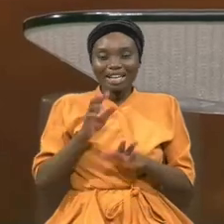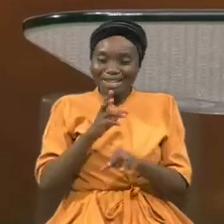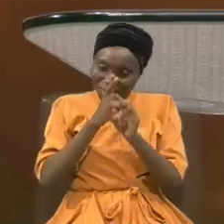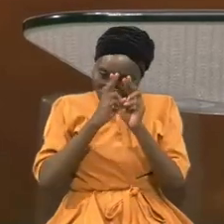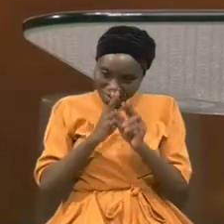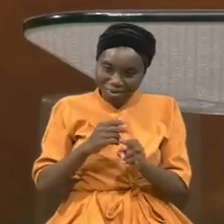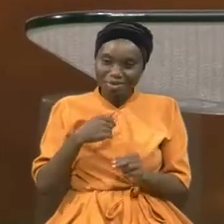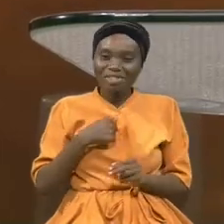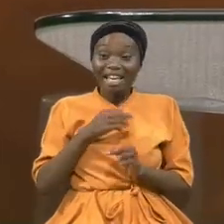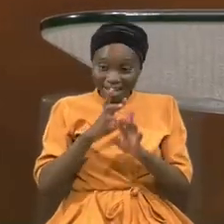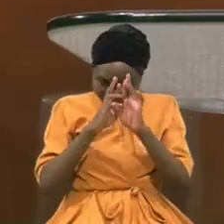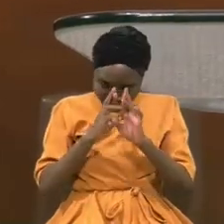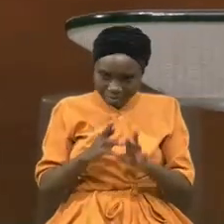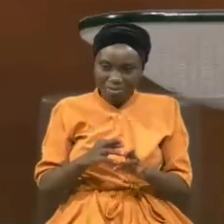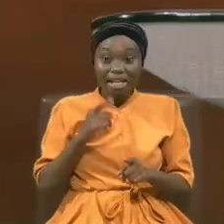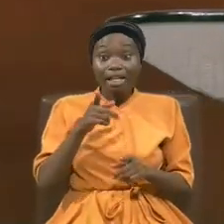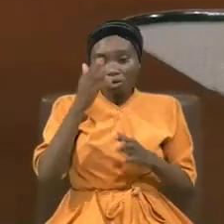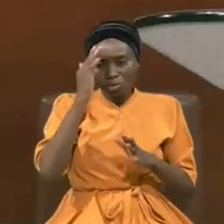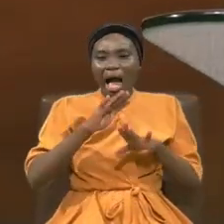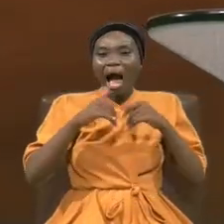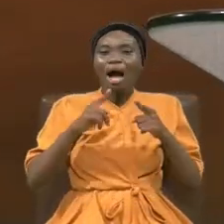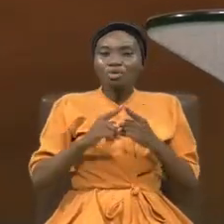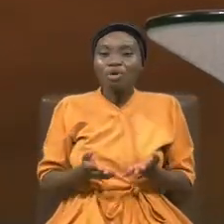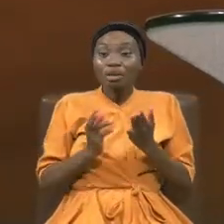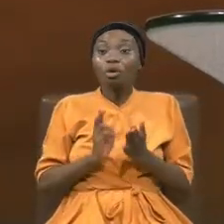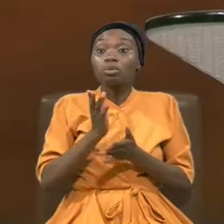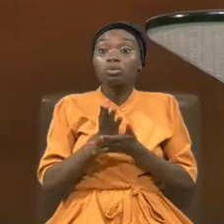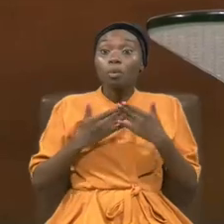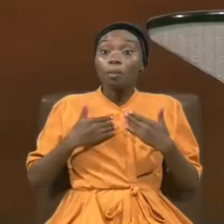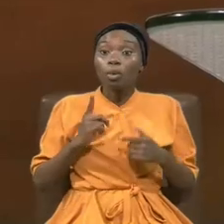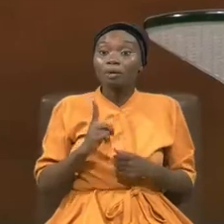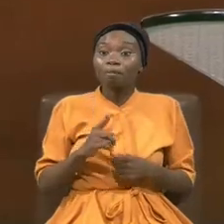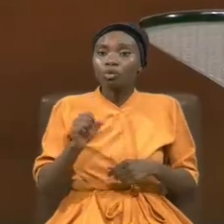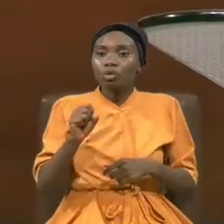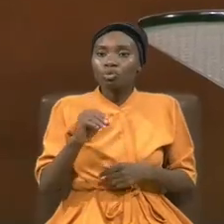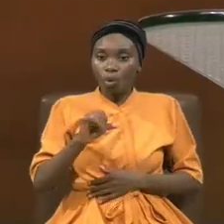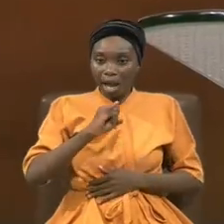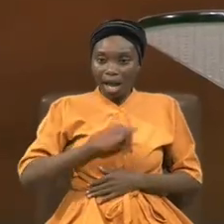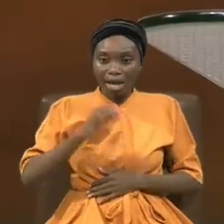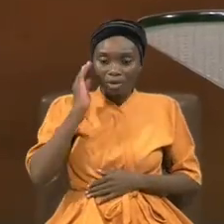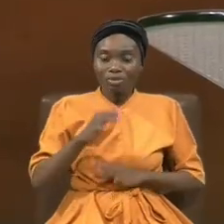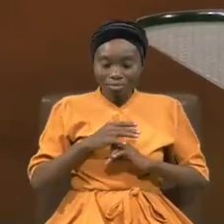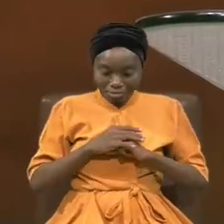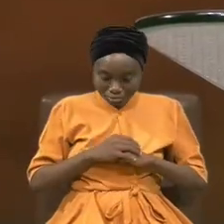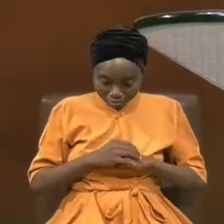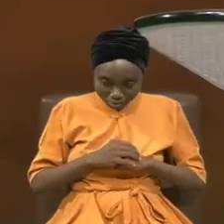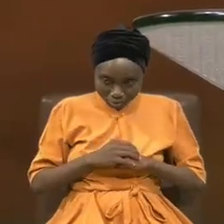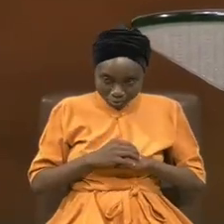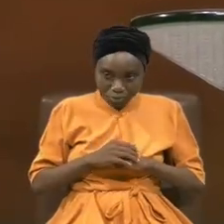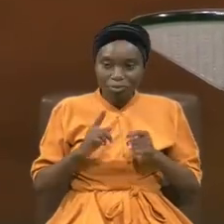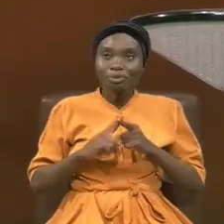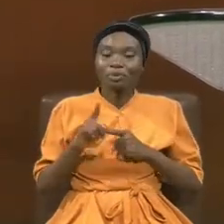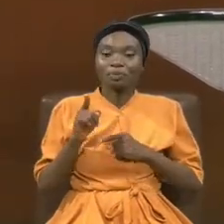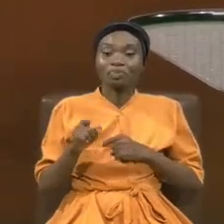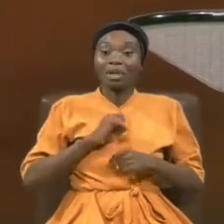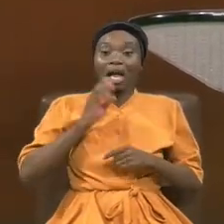s'il m'honore, s'il me respecte, il sait comment élever quelqu'un. Donc, je vais me prosterner